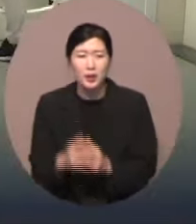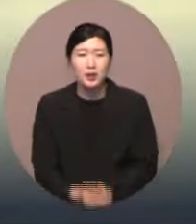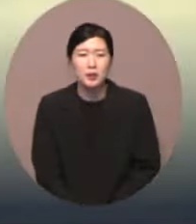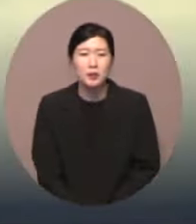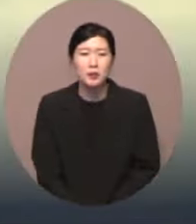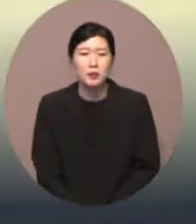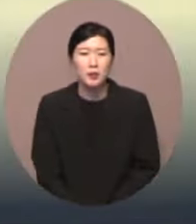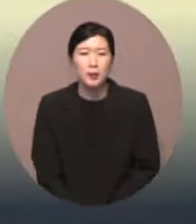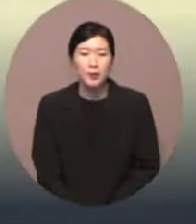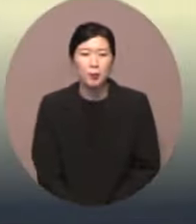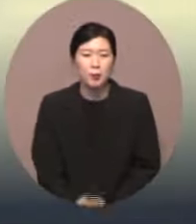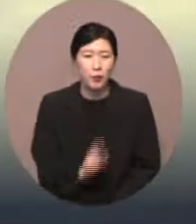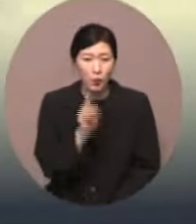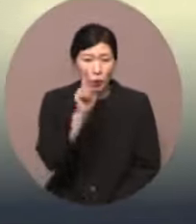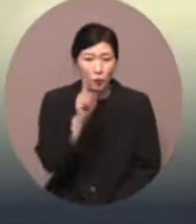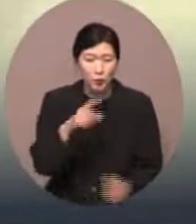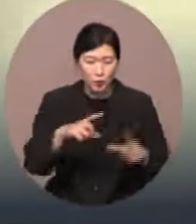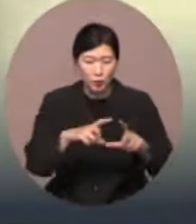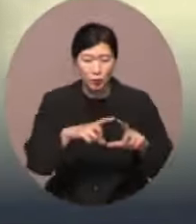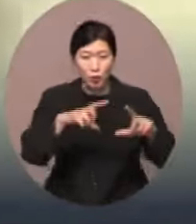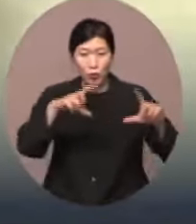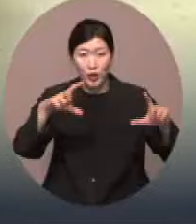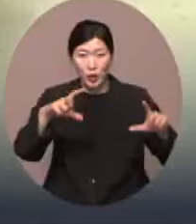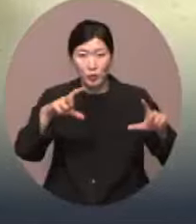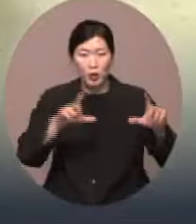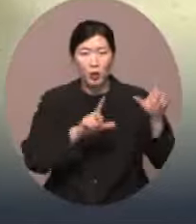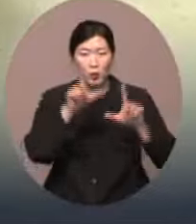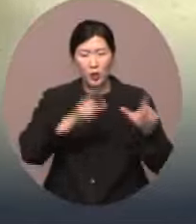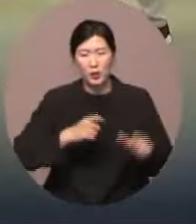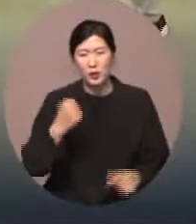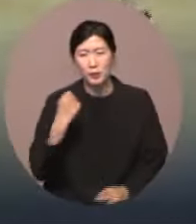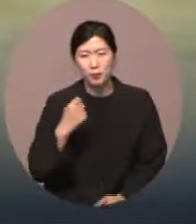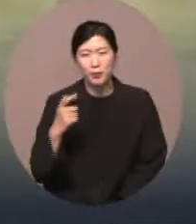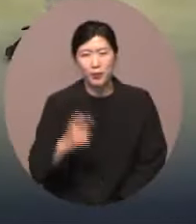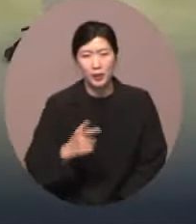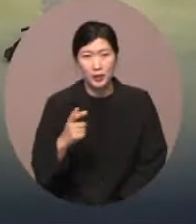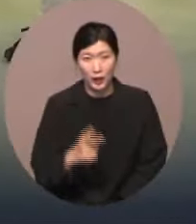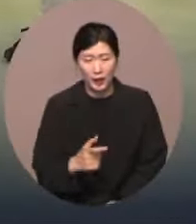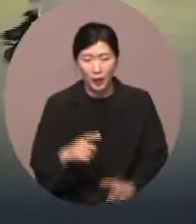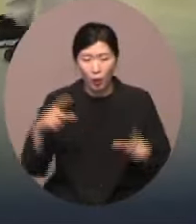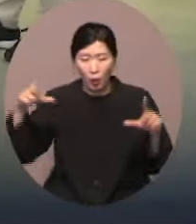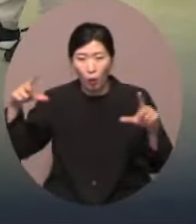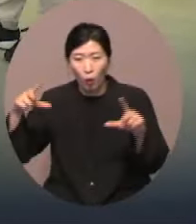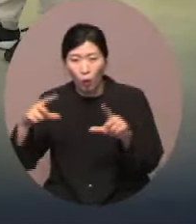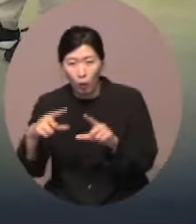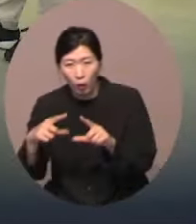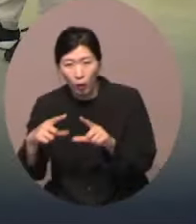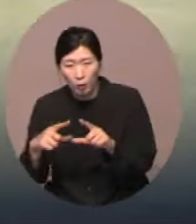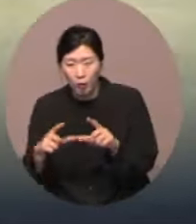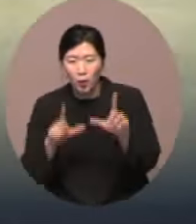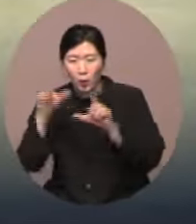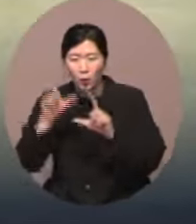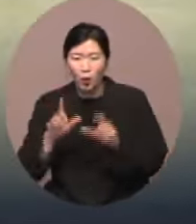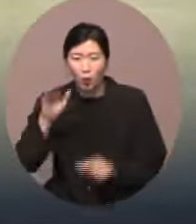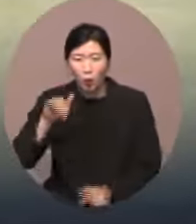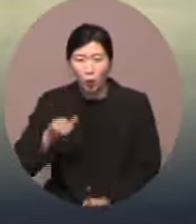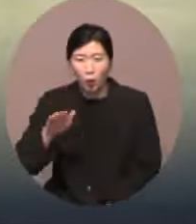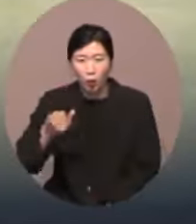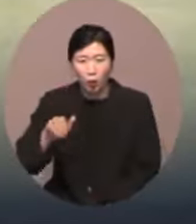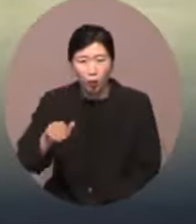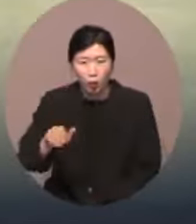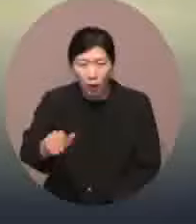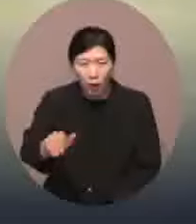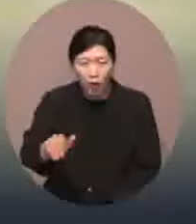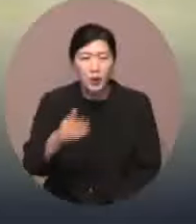상태를 유지할 때는 원형의 단단한 형태를 유지를 하게 되고 표면장력을 낮춰 주게 되면 말랑하게